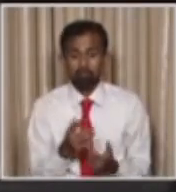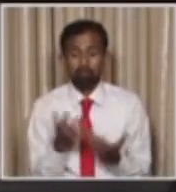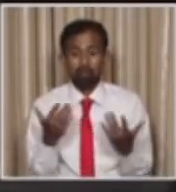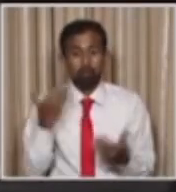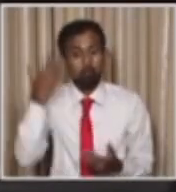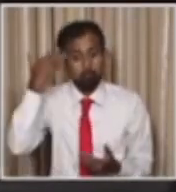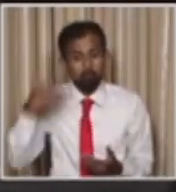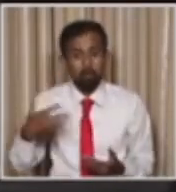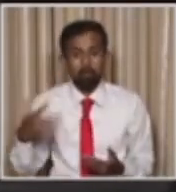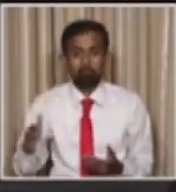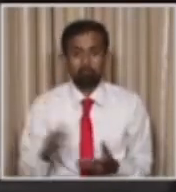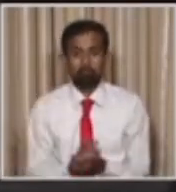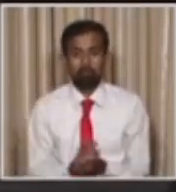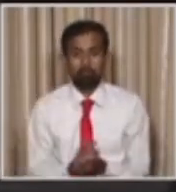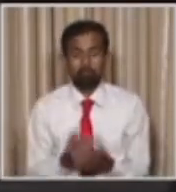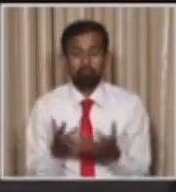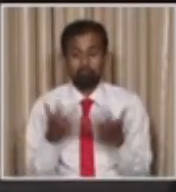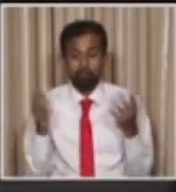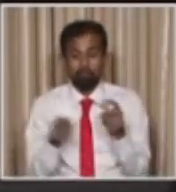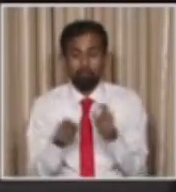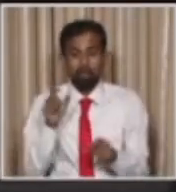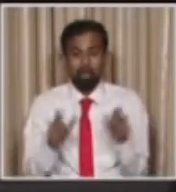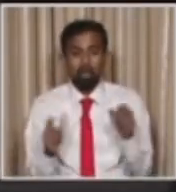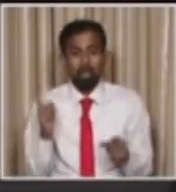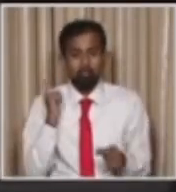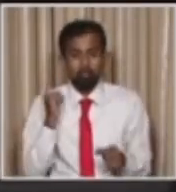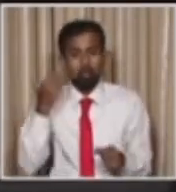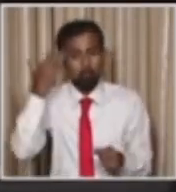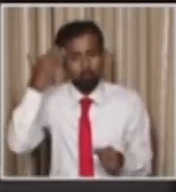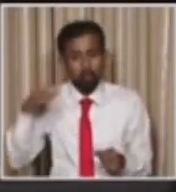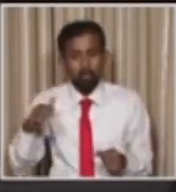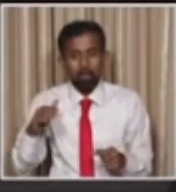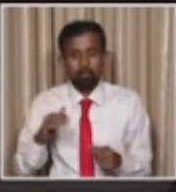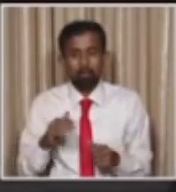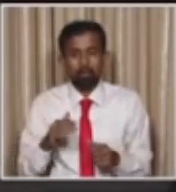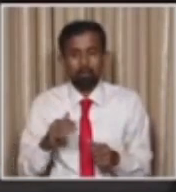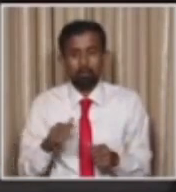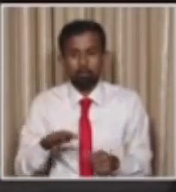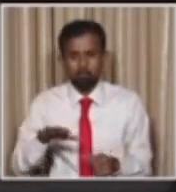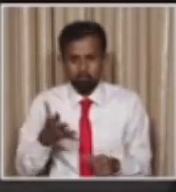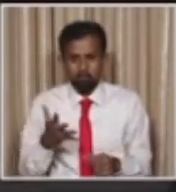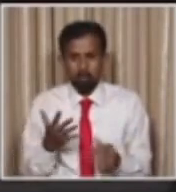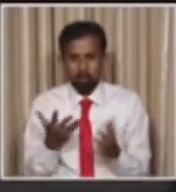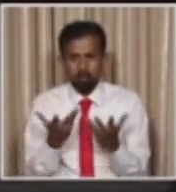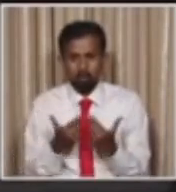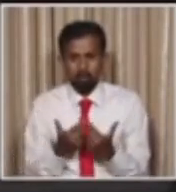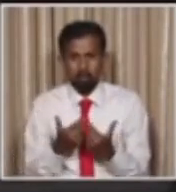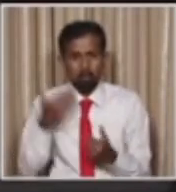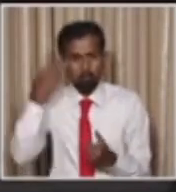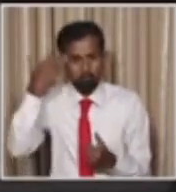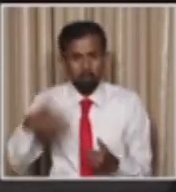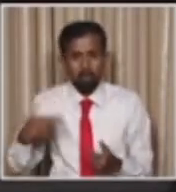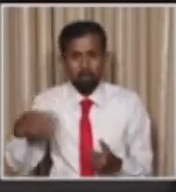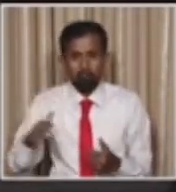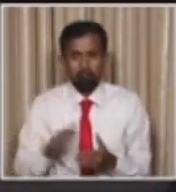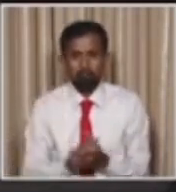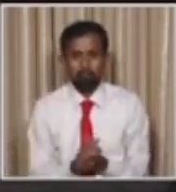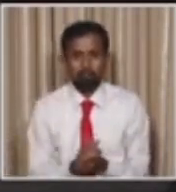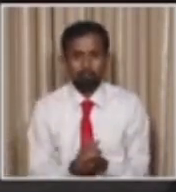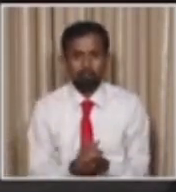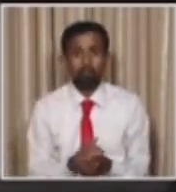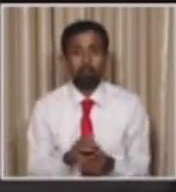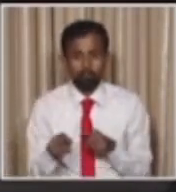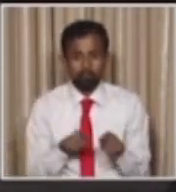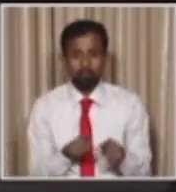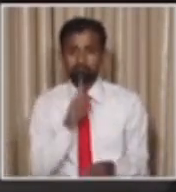මැරිලා. විශාල ගානක් අපි හමුදාවේ අය මැරලා 500 ගානක් එදා මැරලා තියෙනවා. මෙහෙම යන